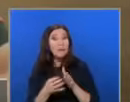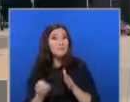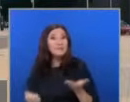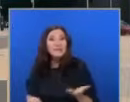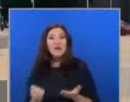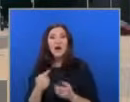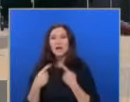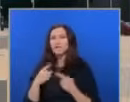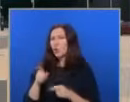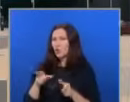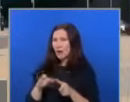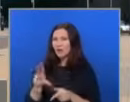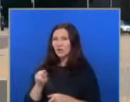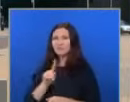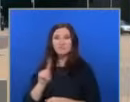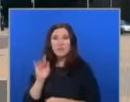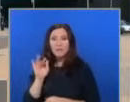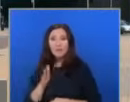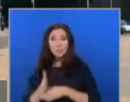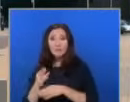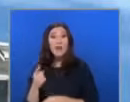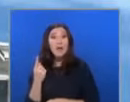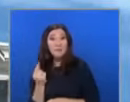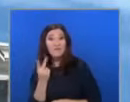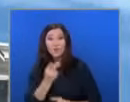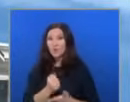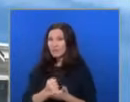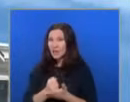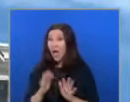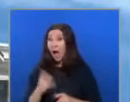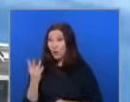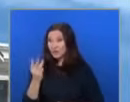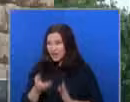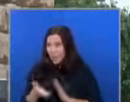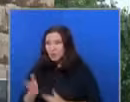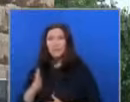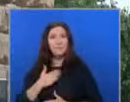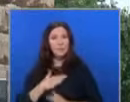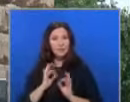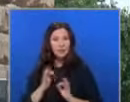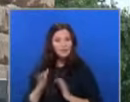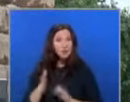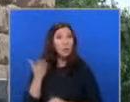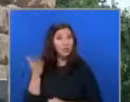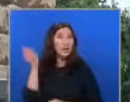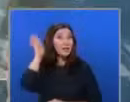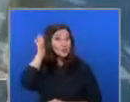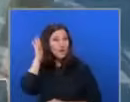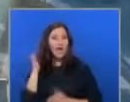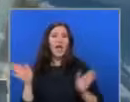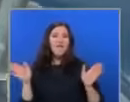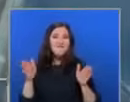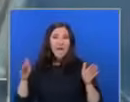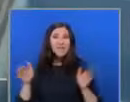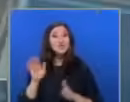който Марков казва, че не биха подкрепили първите два мандата, а ако третия отиде при ИТН и те ги чуят, Величие